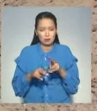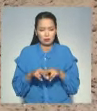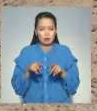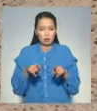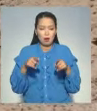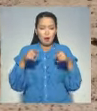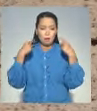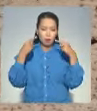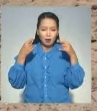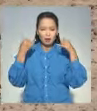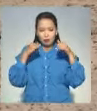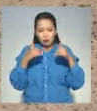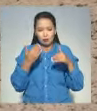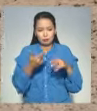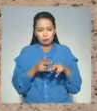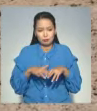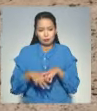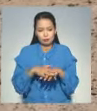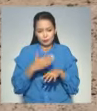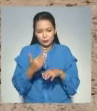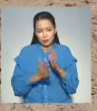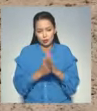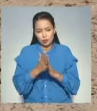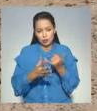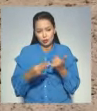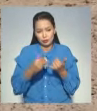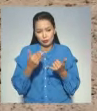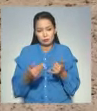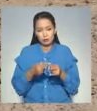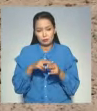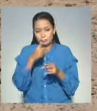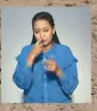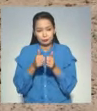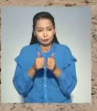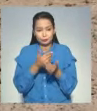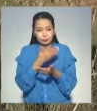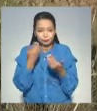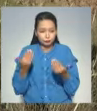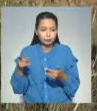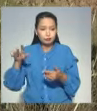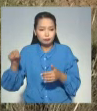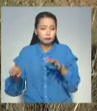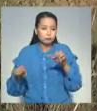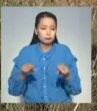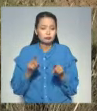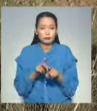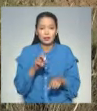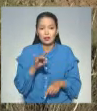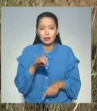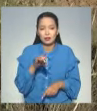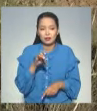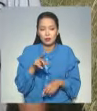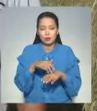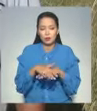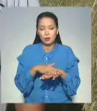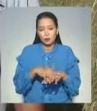жер. Енді ана жақтың бәрін қасып тастаса біз қайда барамыз? Трассаның қасына жақындама дейді. Штраф саламыз дейді. Ал Қаратерек ауылының халқы да төрт